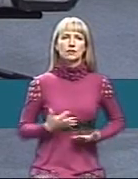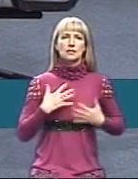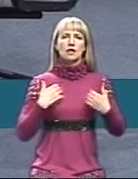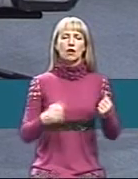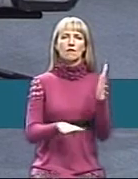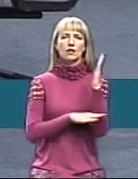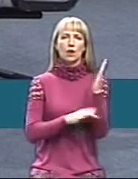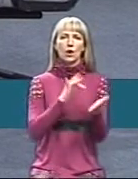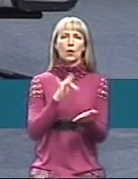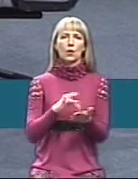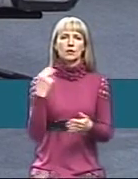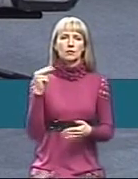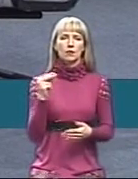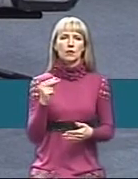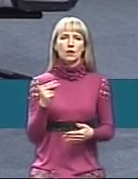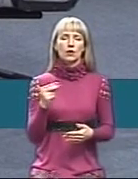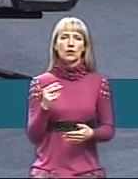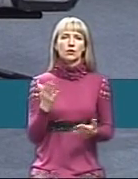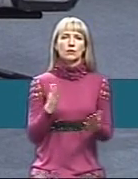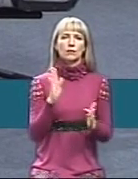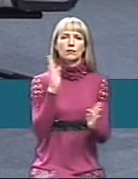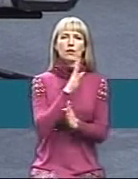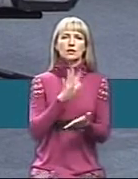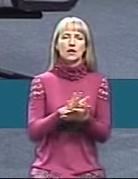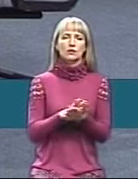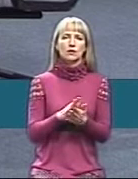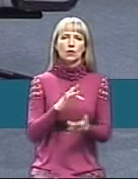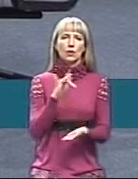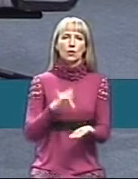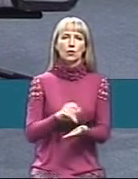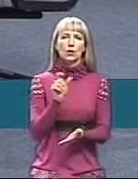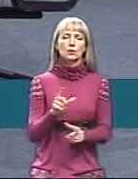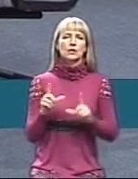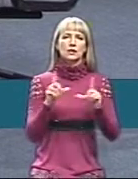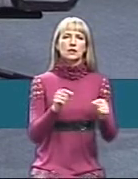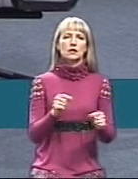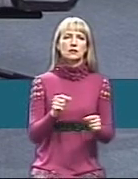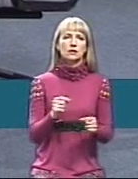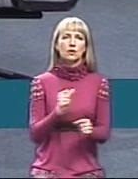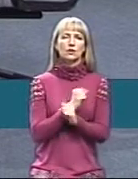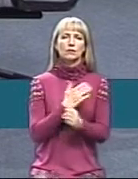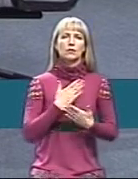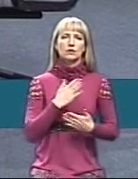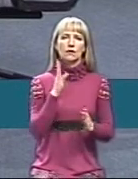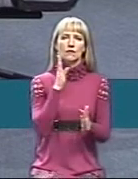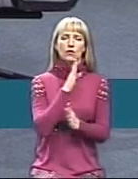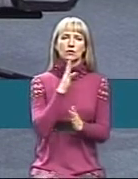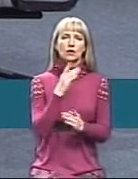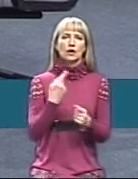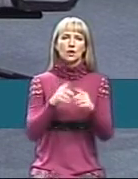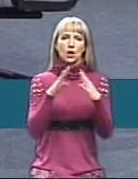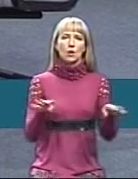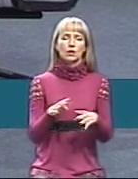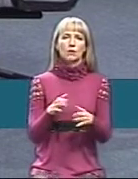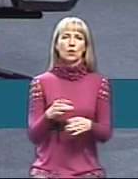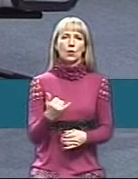деревья, город Запорожье, экологически загрязненный город, люди ездят отдыхать, подышать воздухом этими елками и соснами.